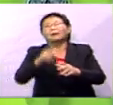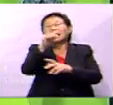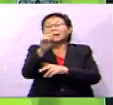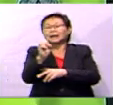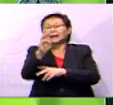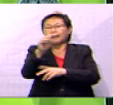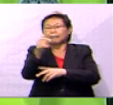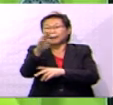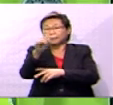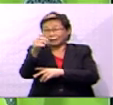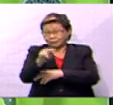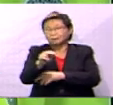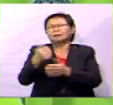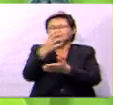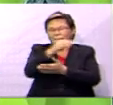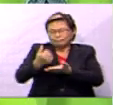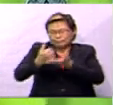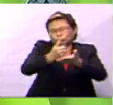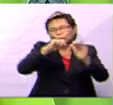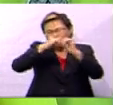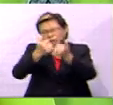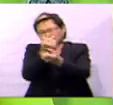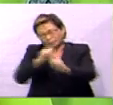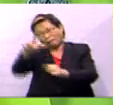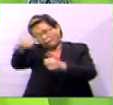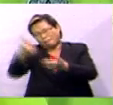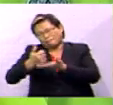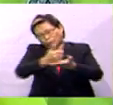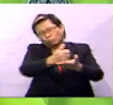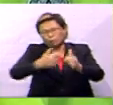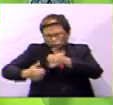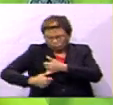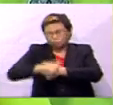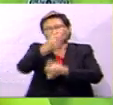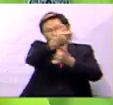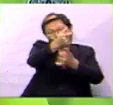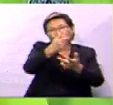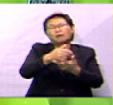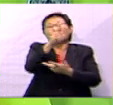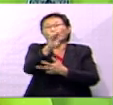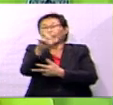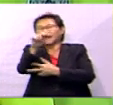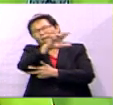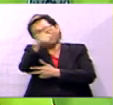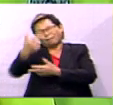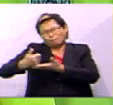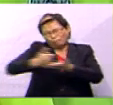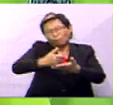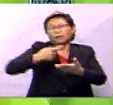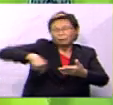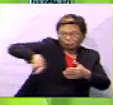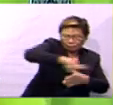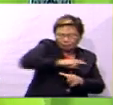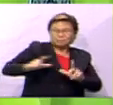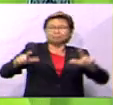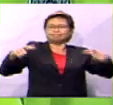oleh agensi-agensi penyelamat yang lain seperti tentera, bomba, rela dan sebagainya, kami berada di